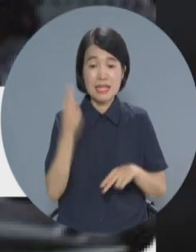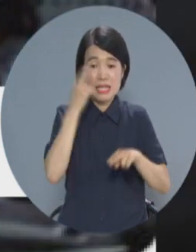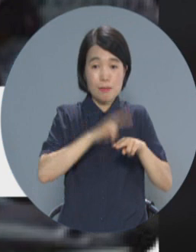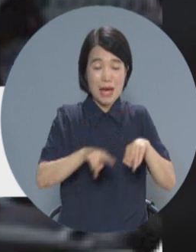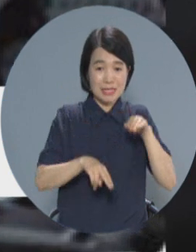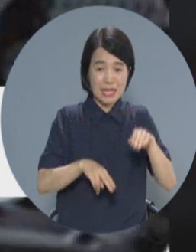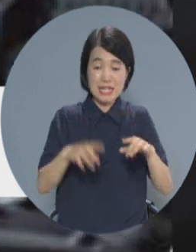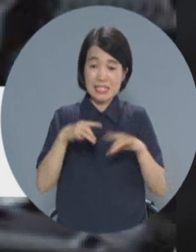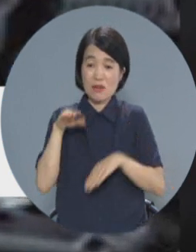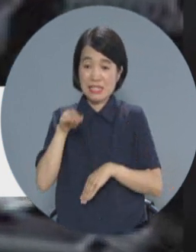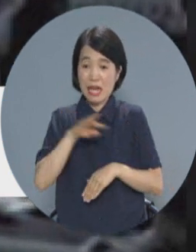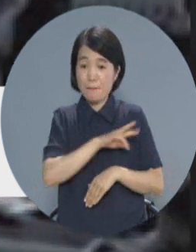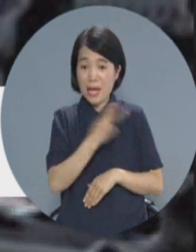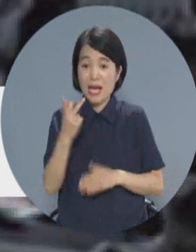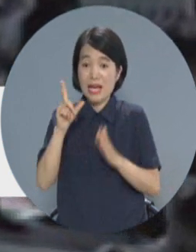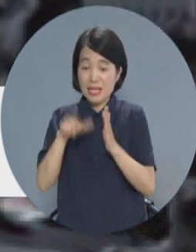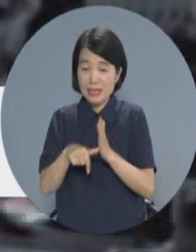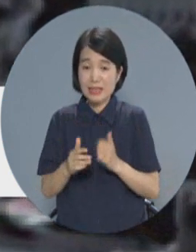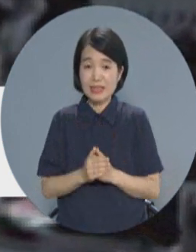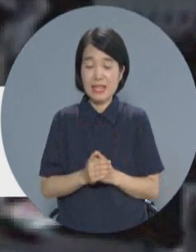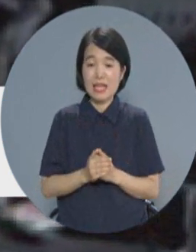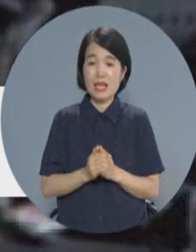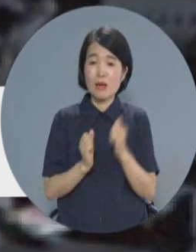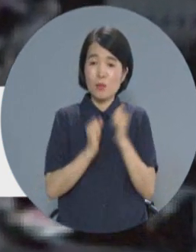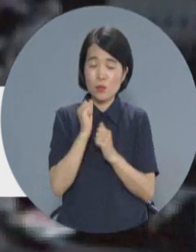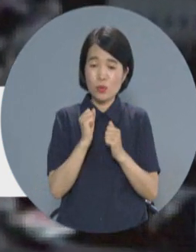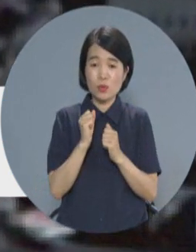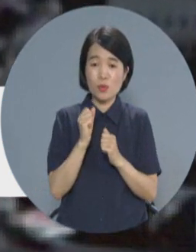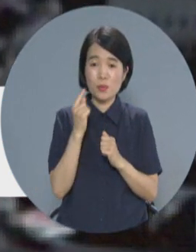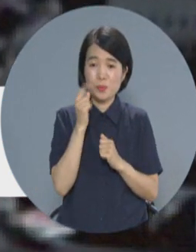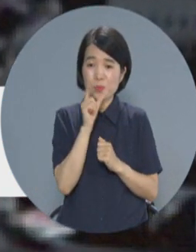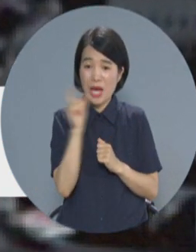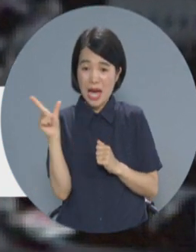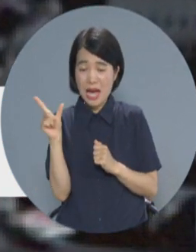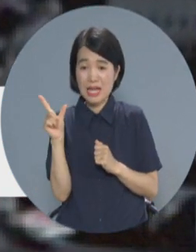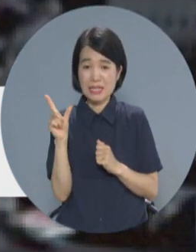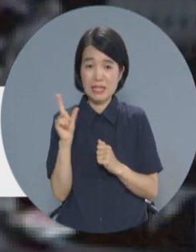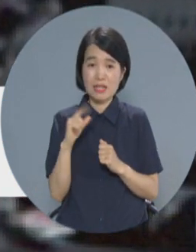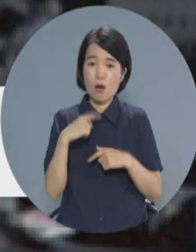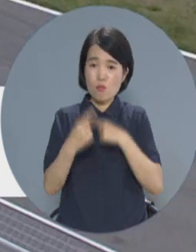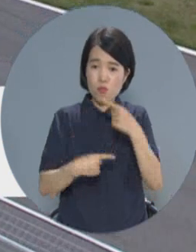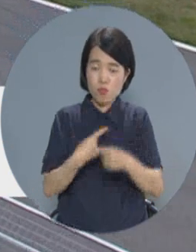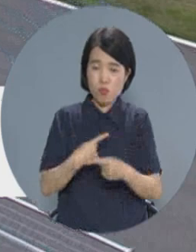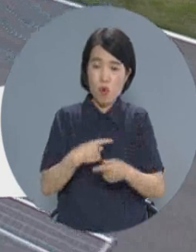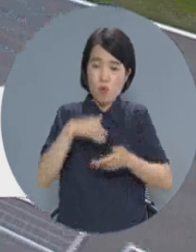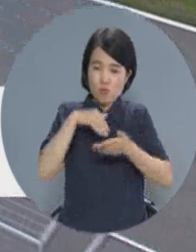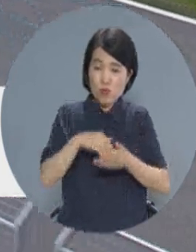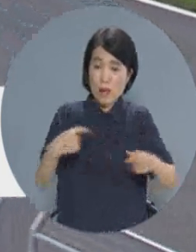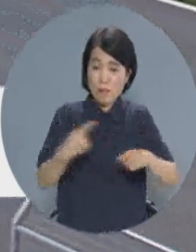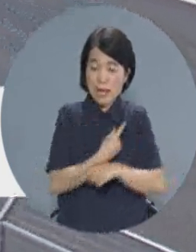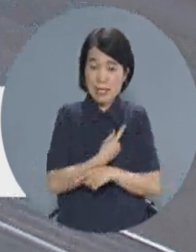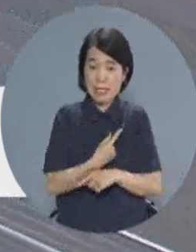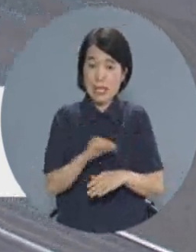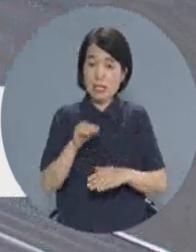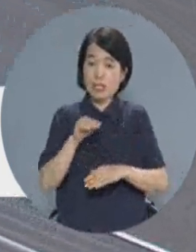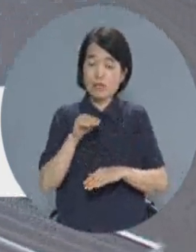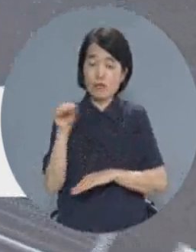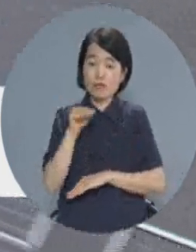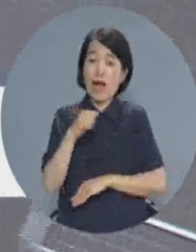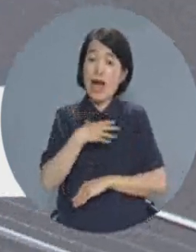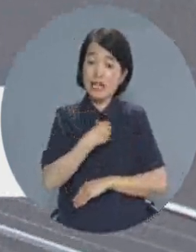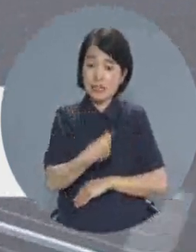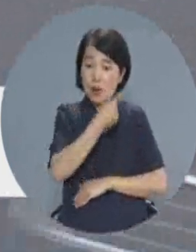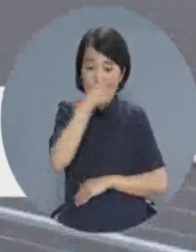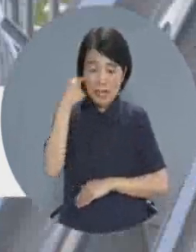내연기관차를 전기차로 개조할 때 모터와 배터리, 프레임 보강 등으로 차량 무게 변화에 따른 주행 안전성을